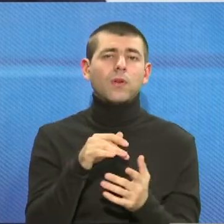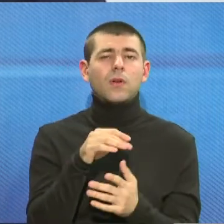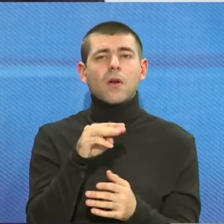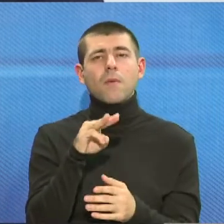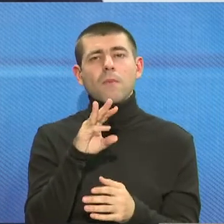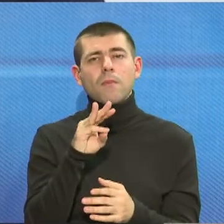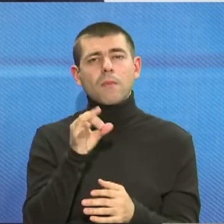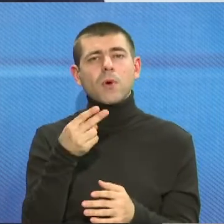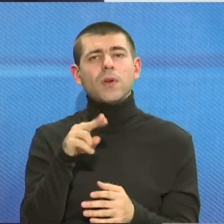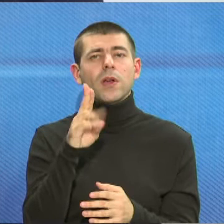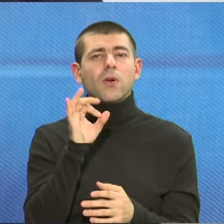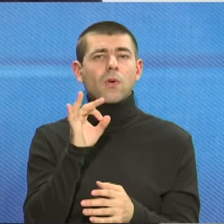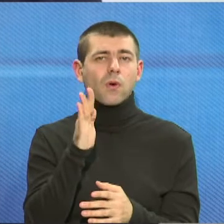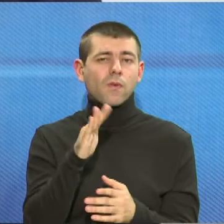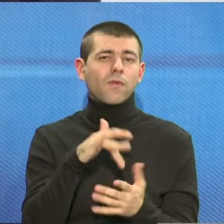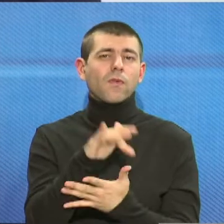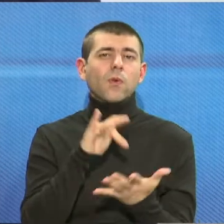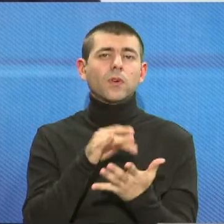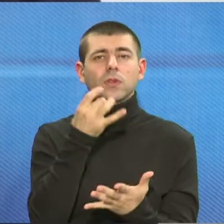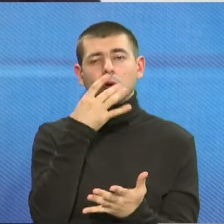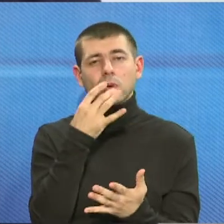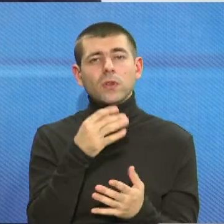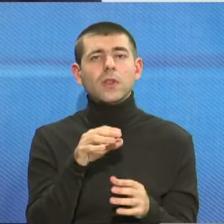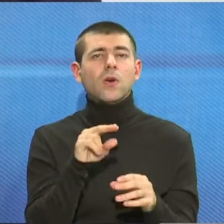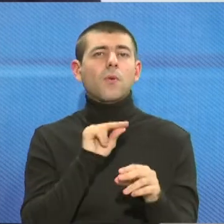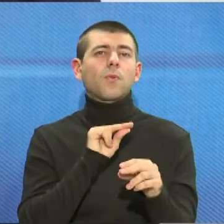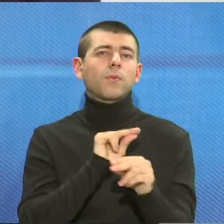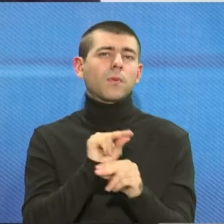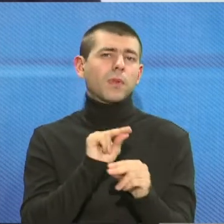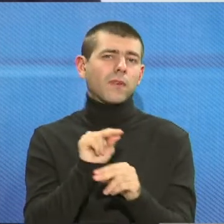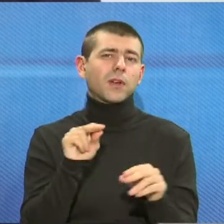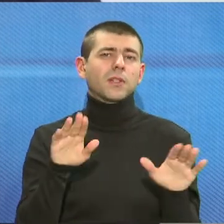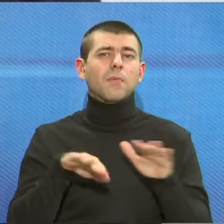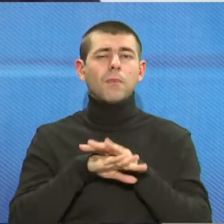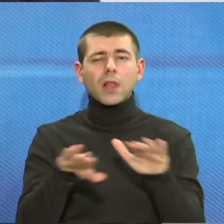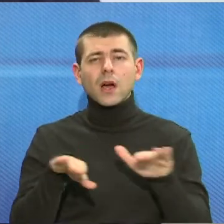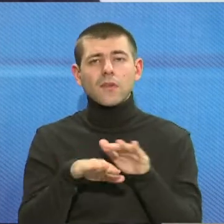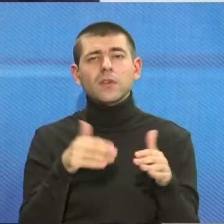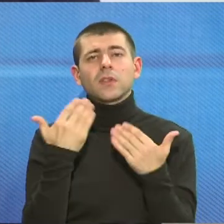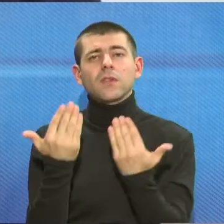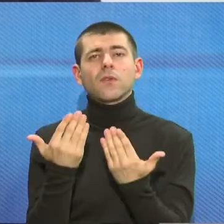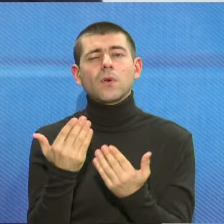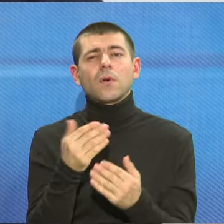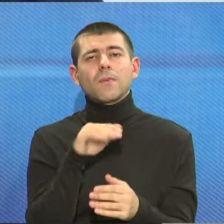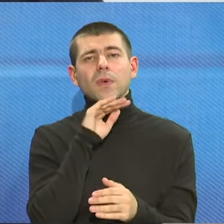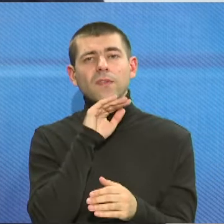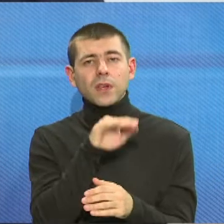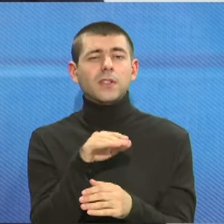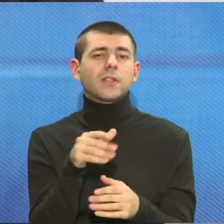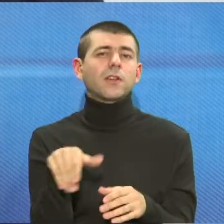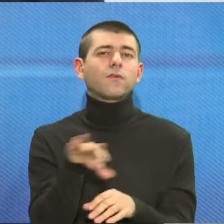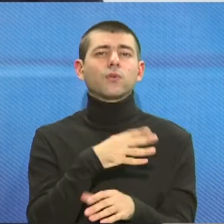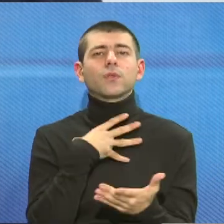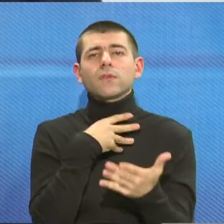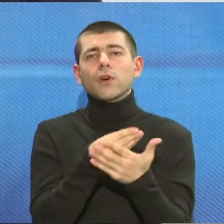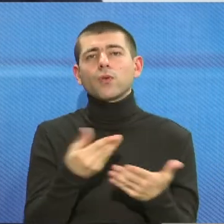А вообще он преподаватель плавания, это его стихия, и он почти всю